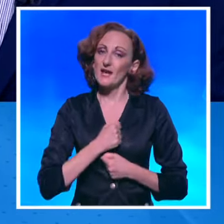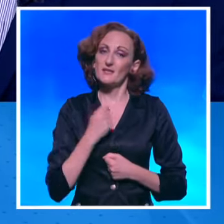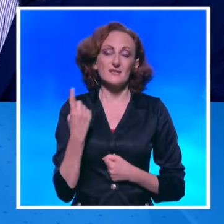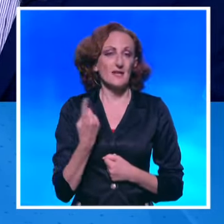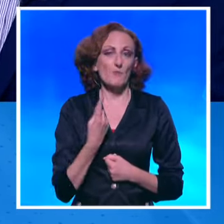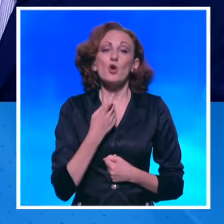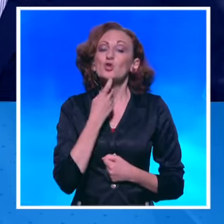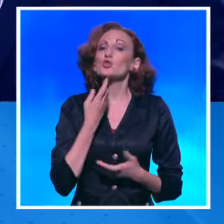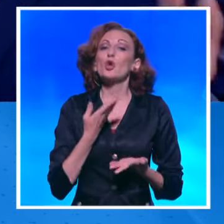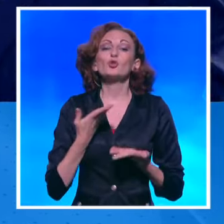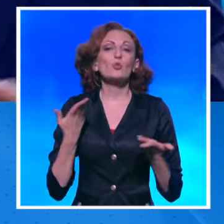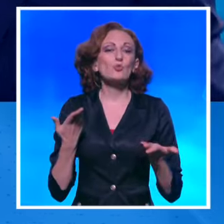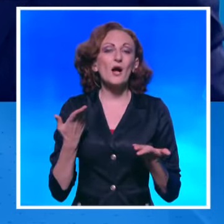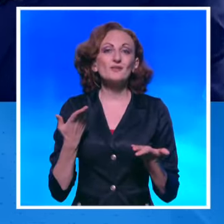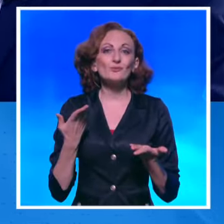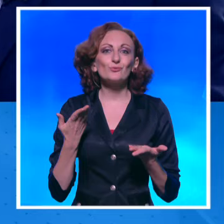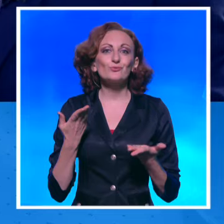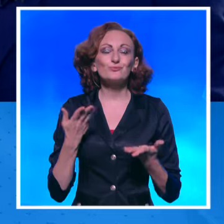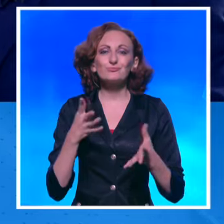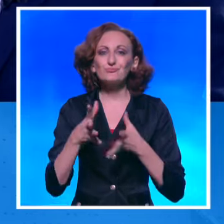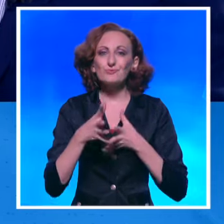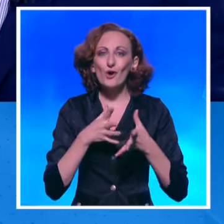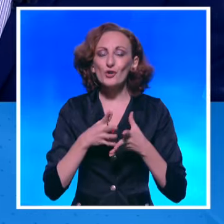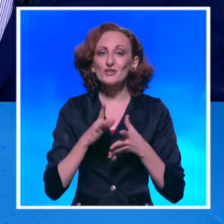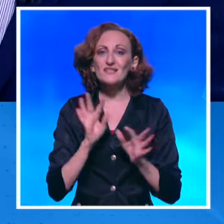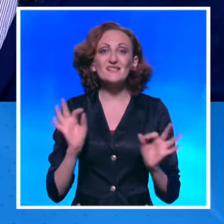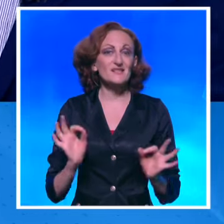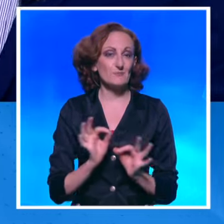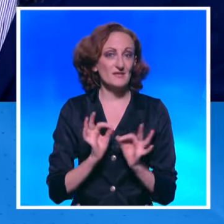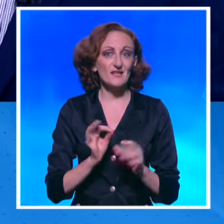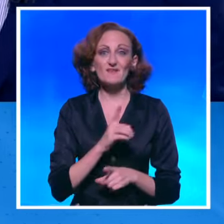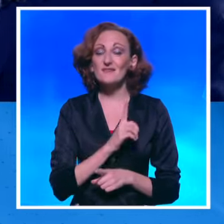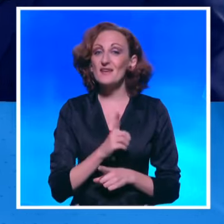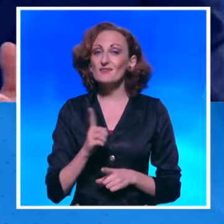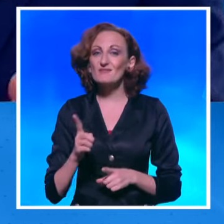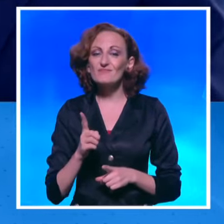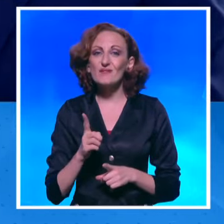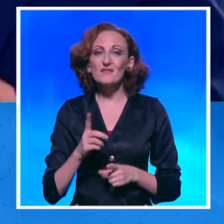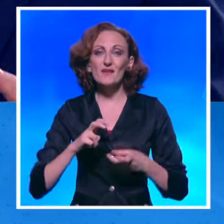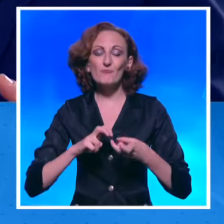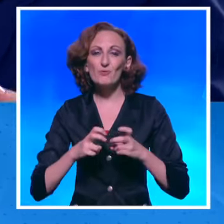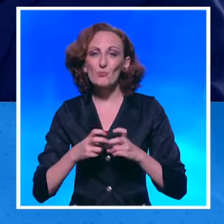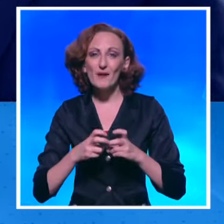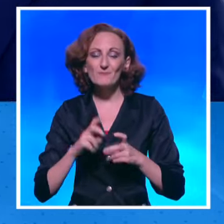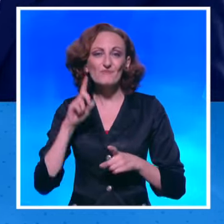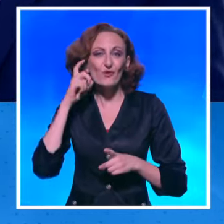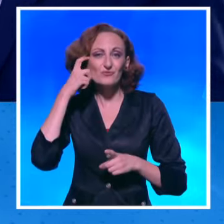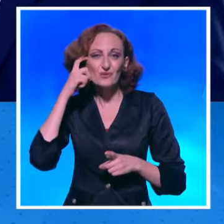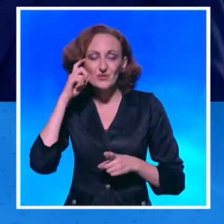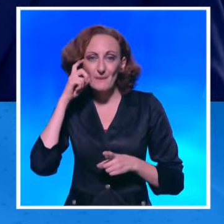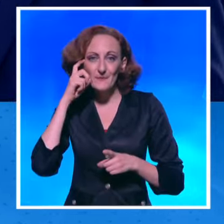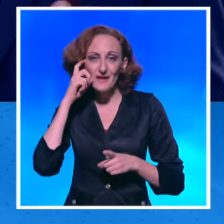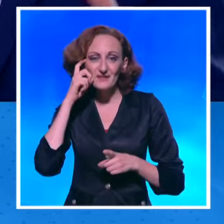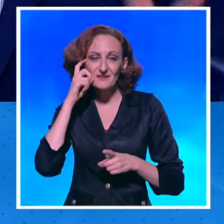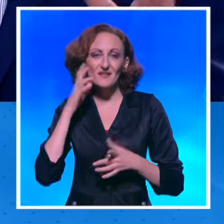когато широката публика не са специалисти, всяко едно повдигане на някаква тема, която може да събуди съмнение, по-скоро води до